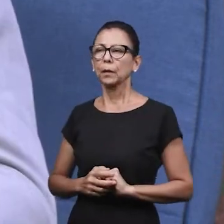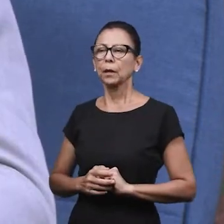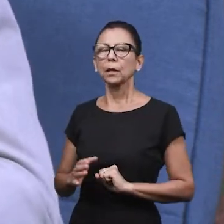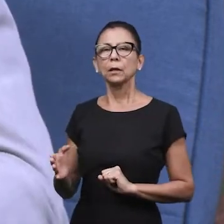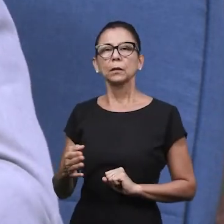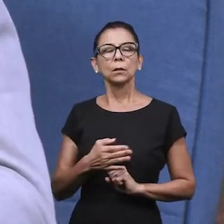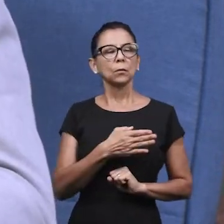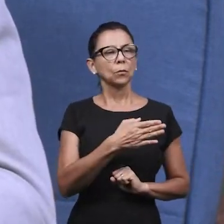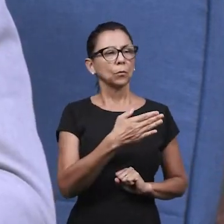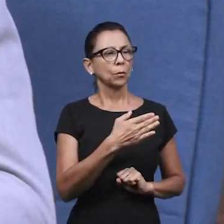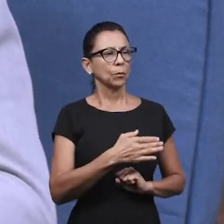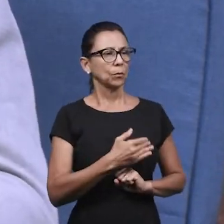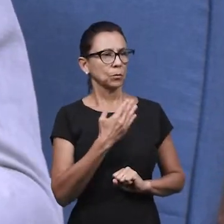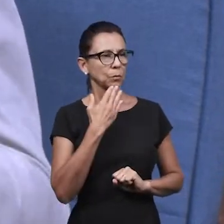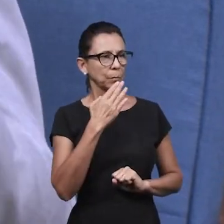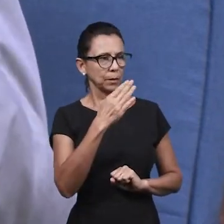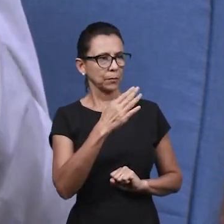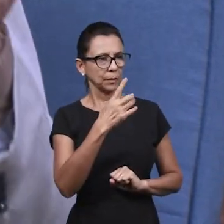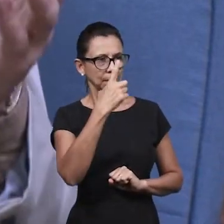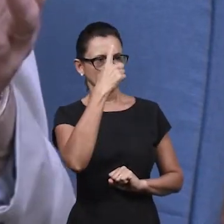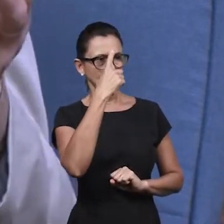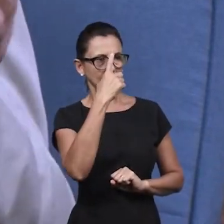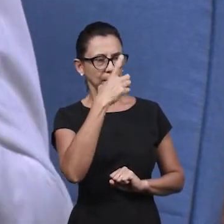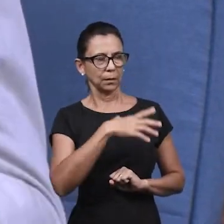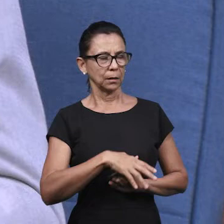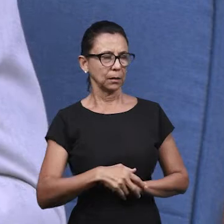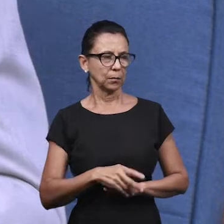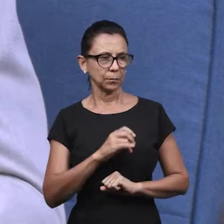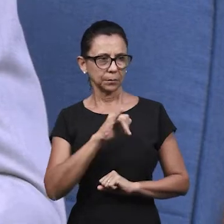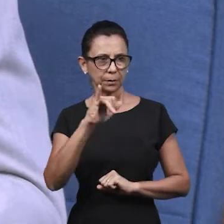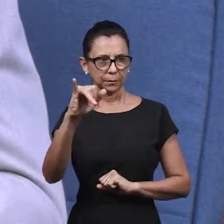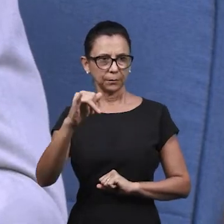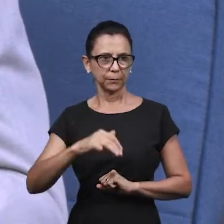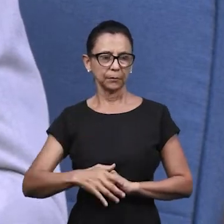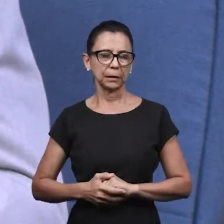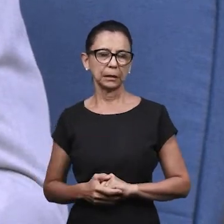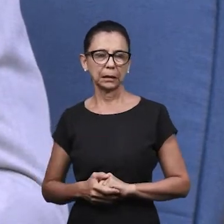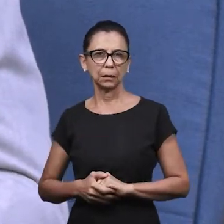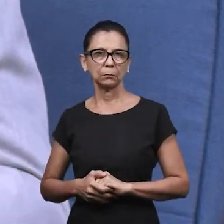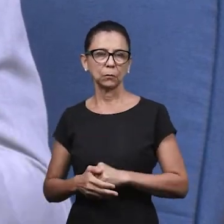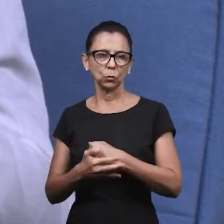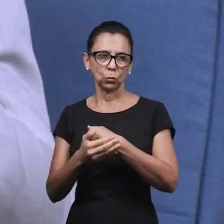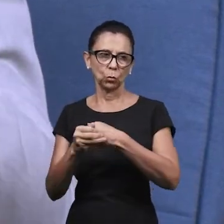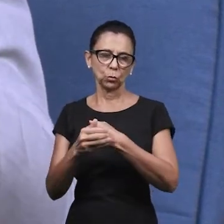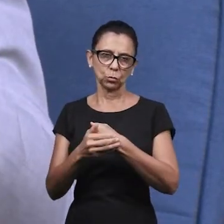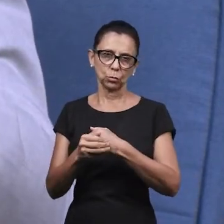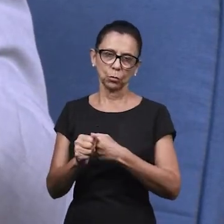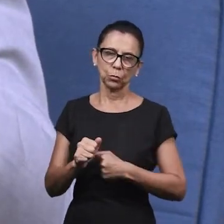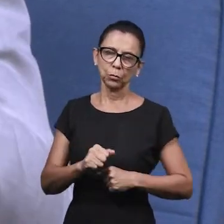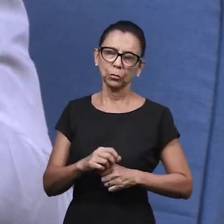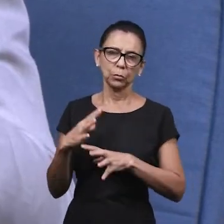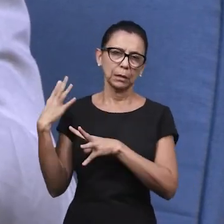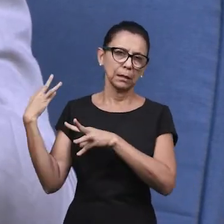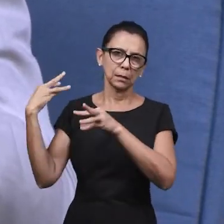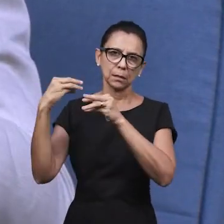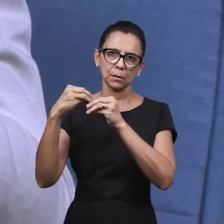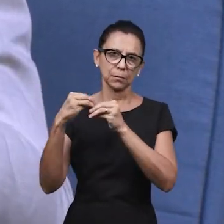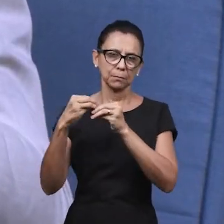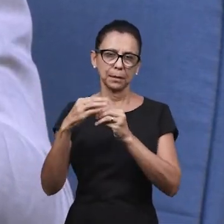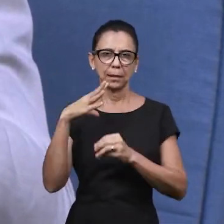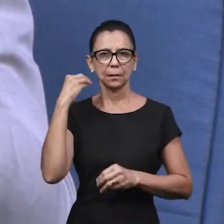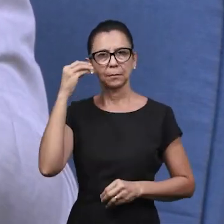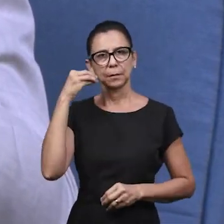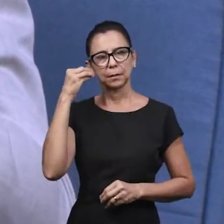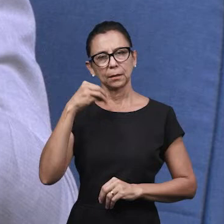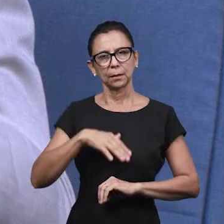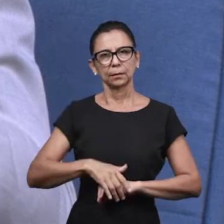parole aux frères qui nous assistent, dans le sens de l'application pratique de cette expérience dans sa vie.